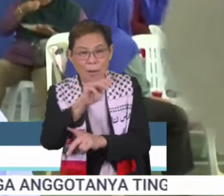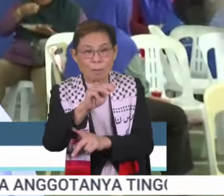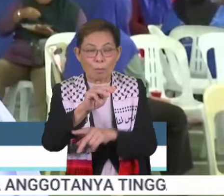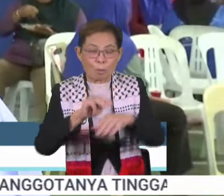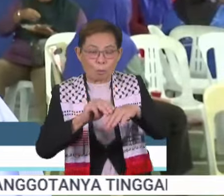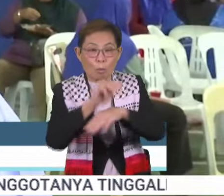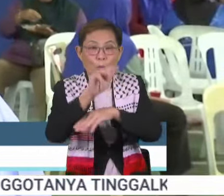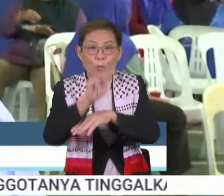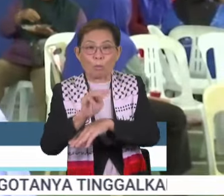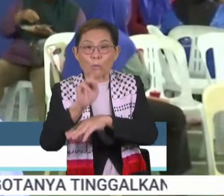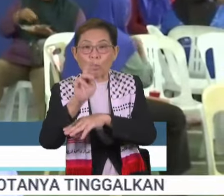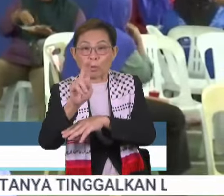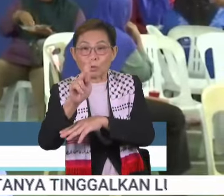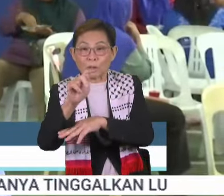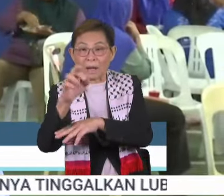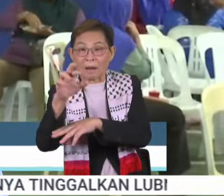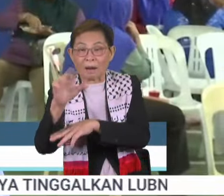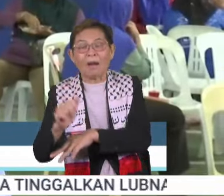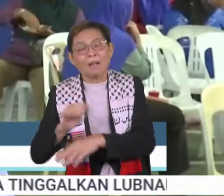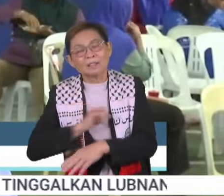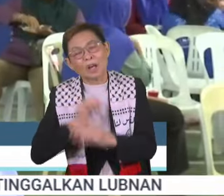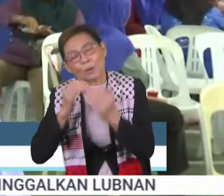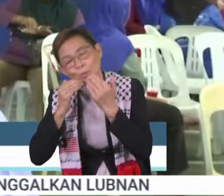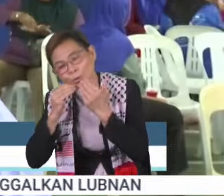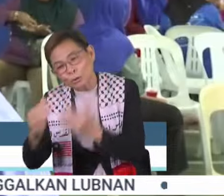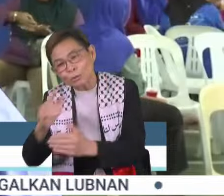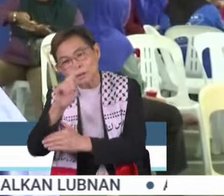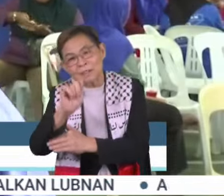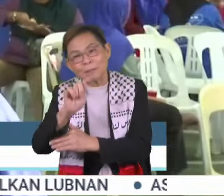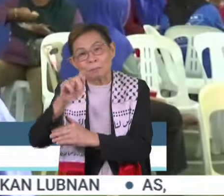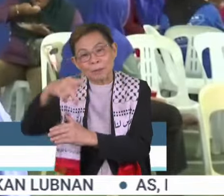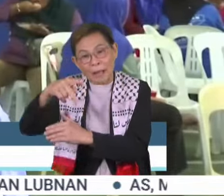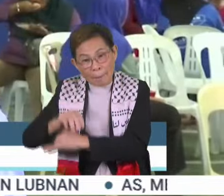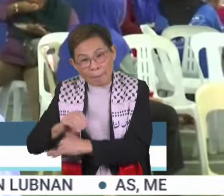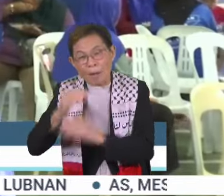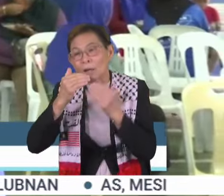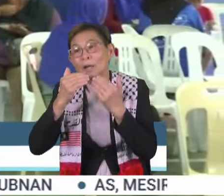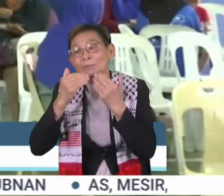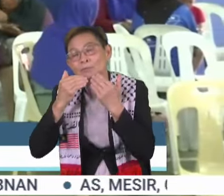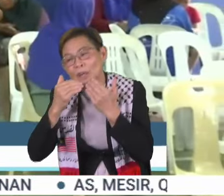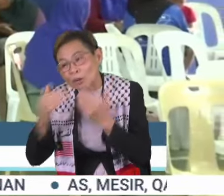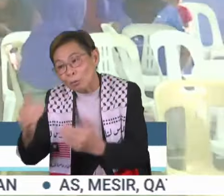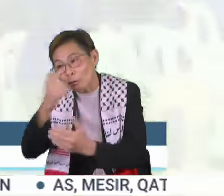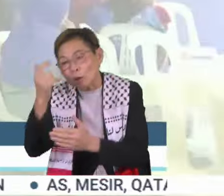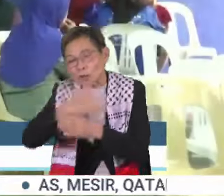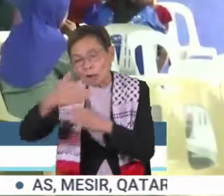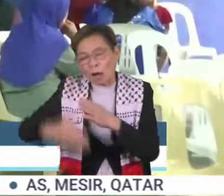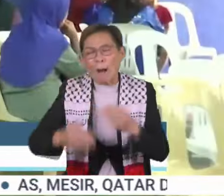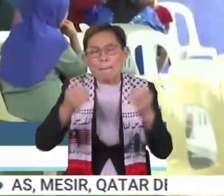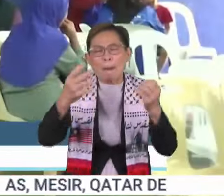terima kasih kepada TMB kita kerana nak menyelesaikan masalah kami semua penduduk di